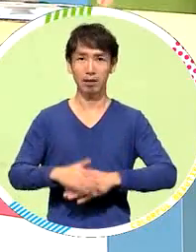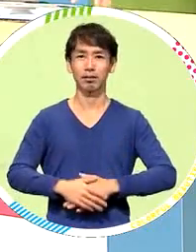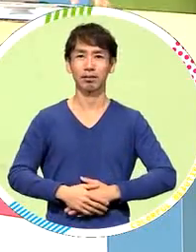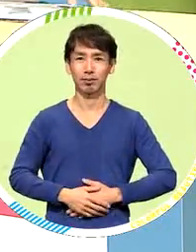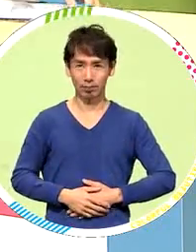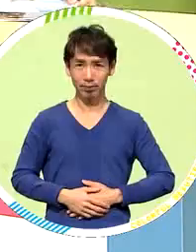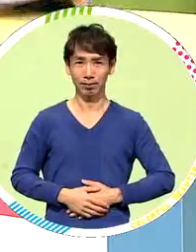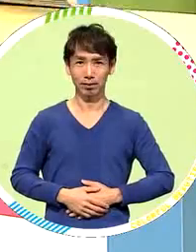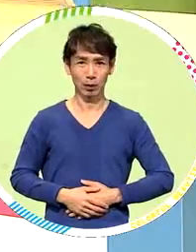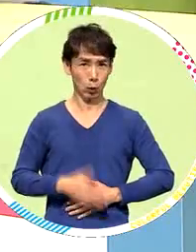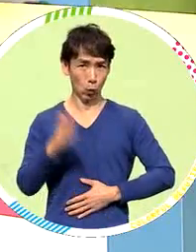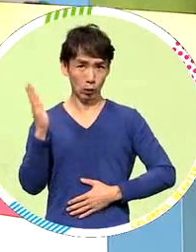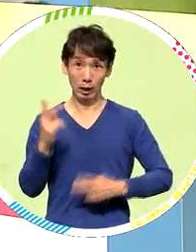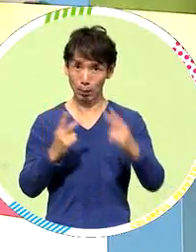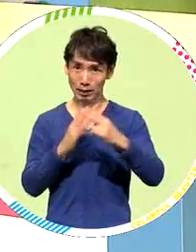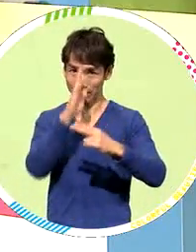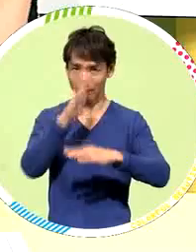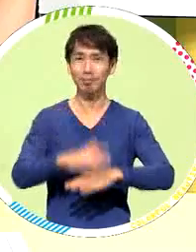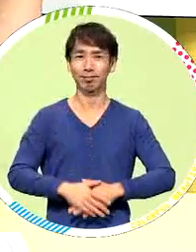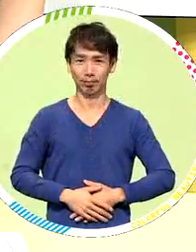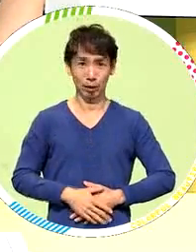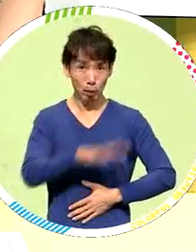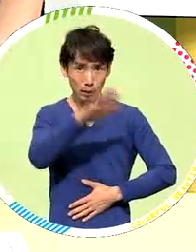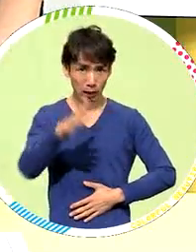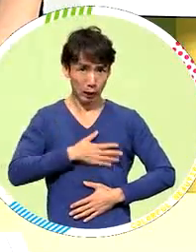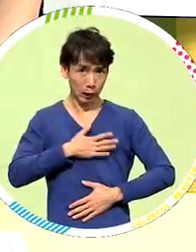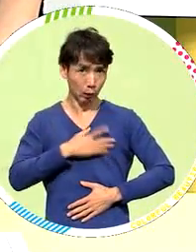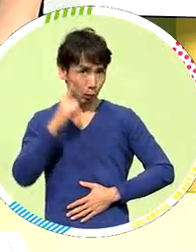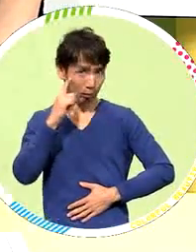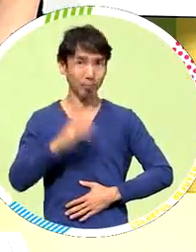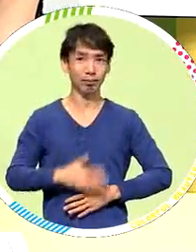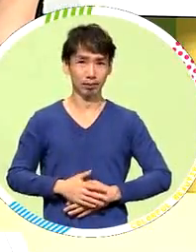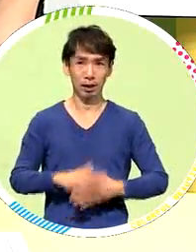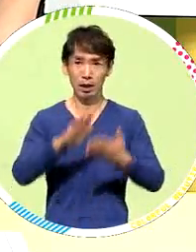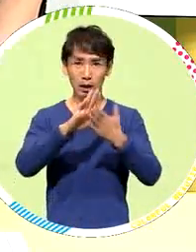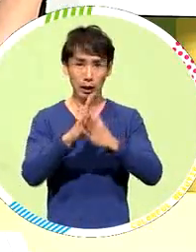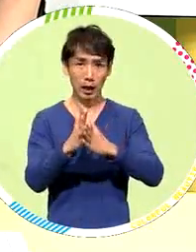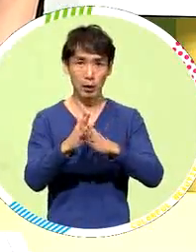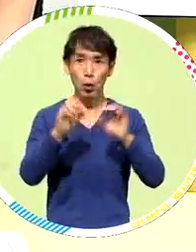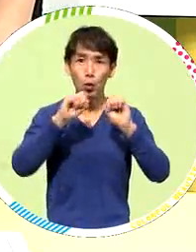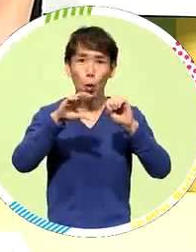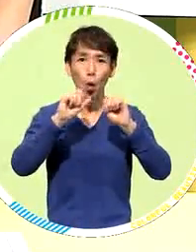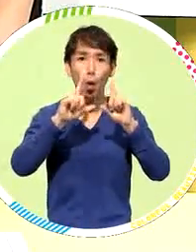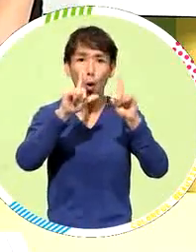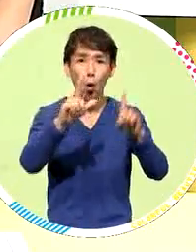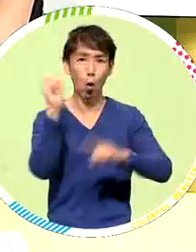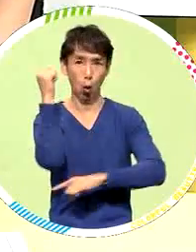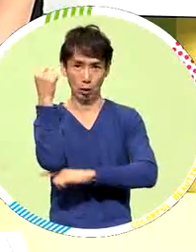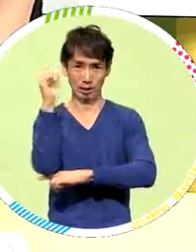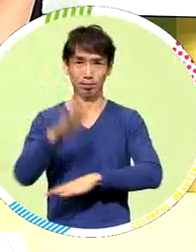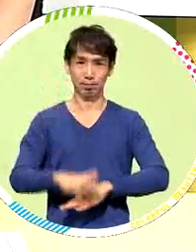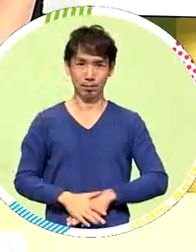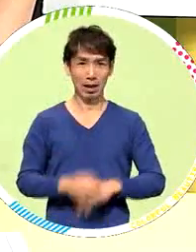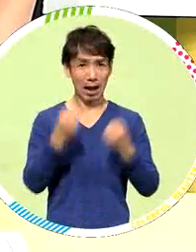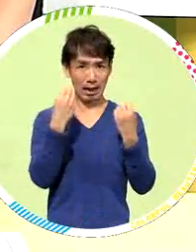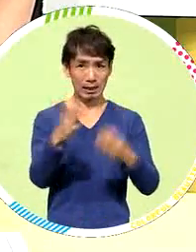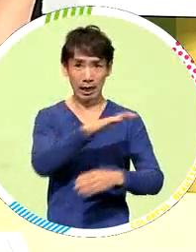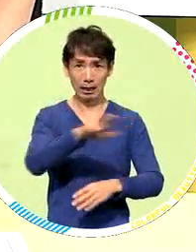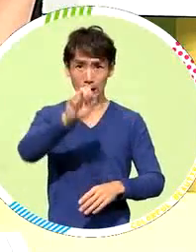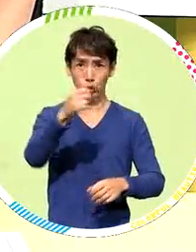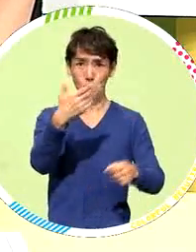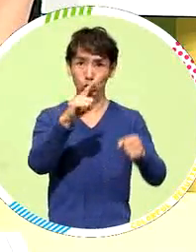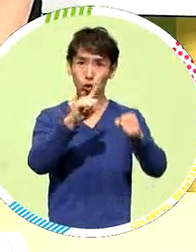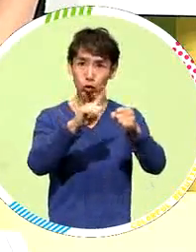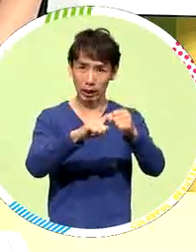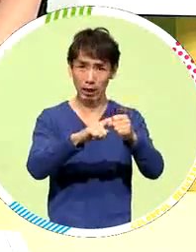ですがラこちらご覧ください皆さんご存知県の広報誌ですよこちらは最新版の平成29年